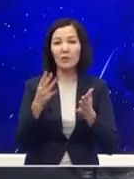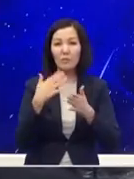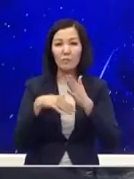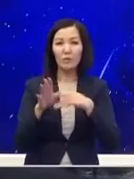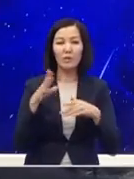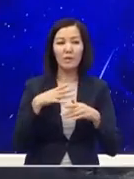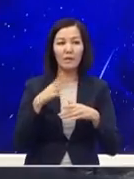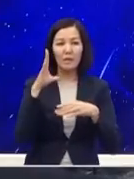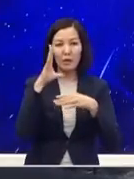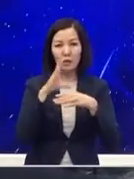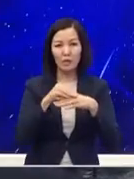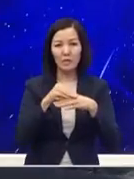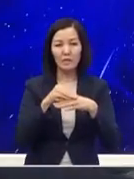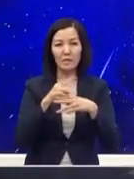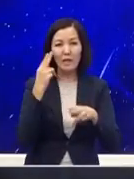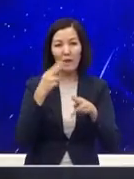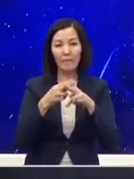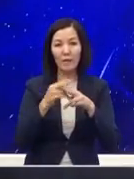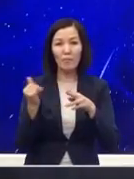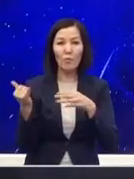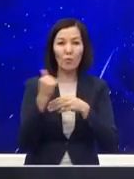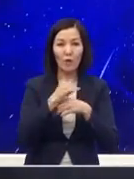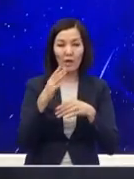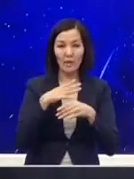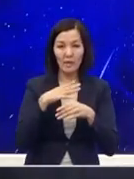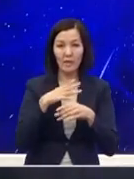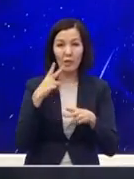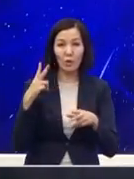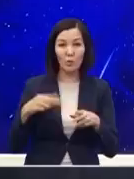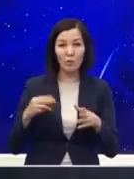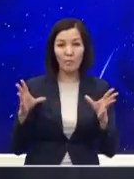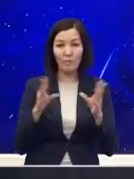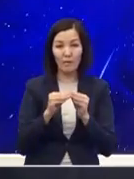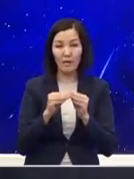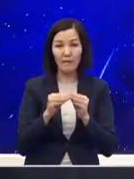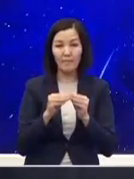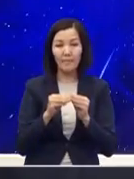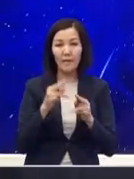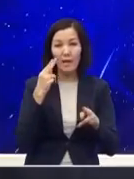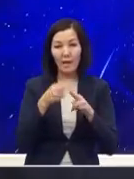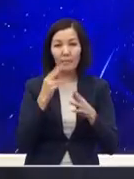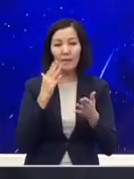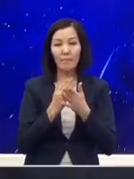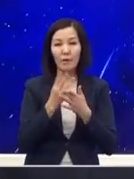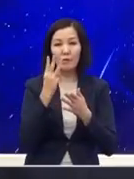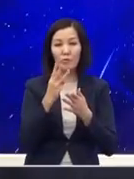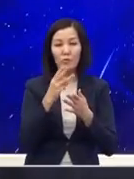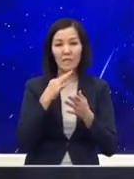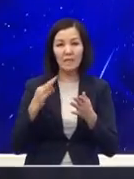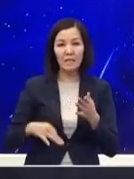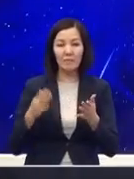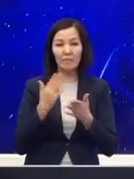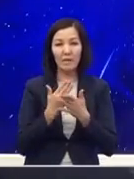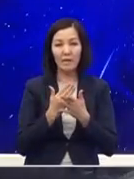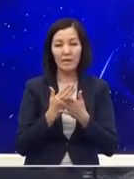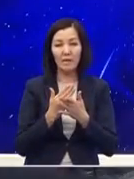үйгө конакка апкем келген кызы мен. Сол апкем бар, шылым бар,